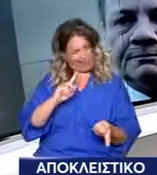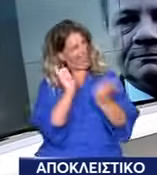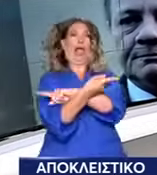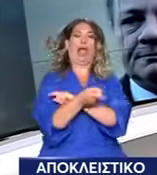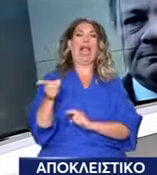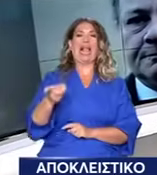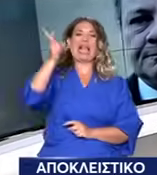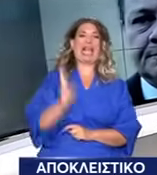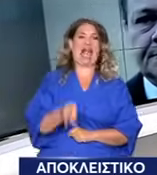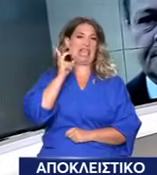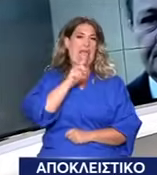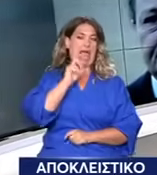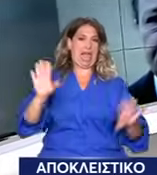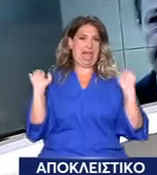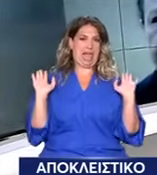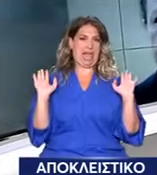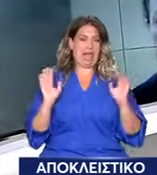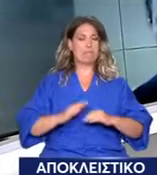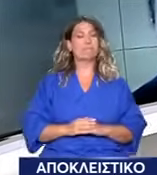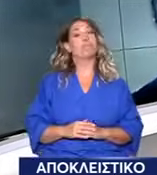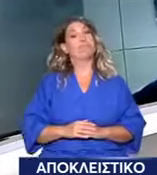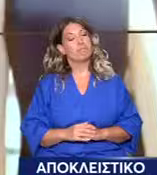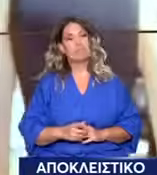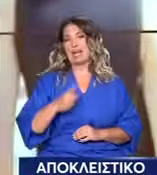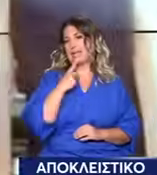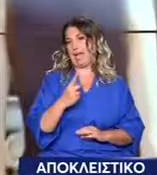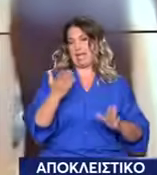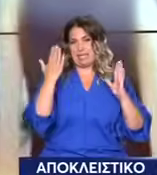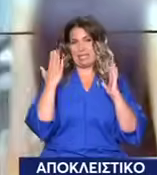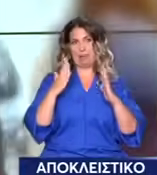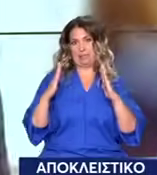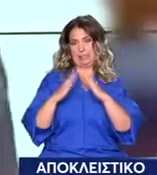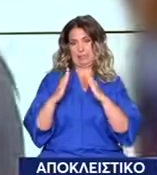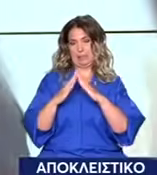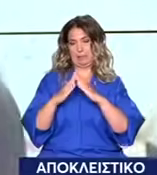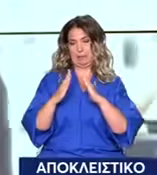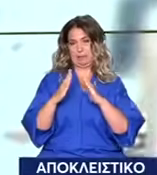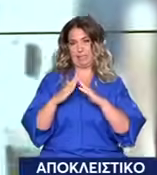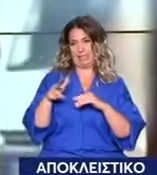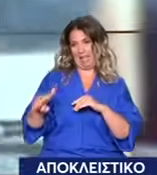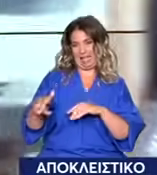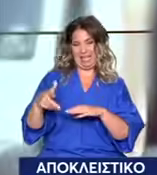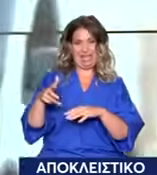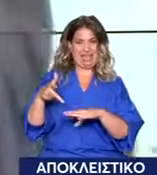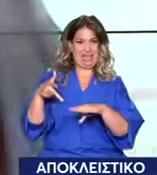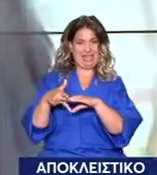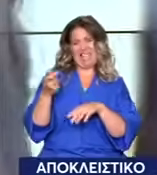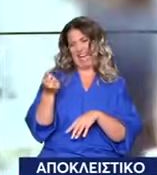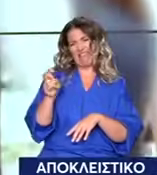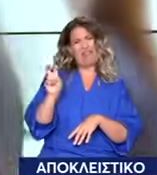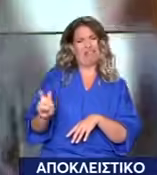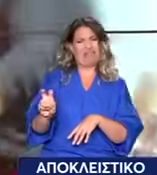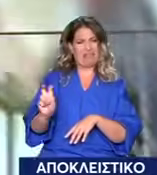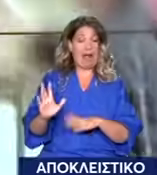ότι ενδεχομένως εάν τα χρήματα που υπήρχαν στο σπίτι τα έπαιρναν η πρώην σύζυγος, η κόρη και ο συνεργάτης, γιατί